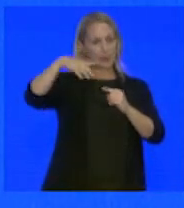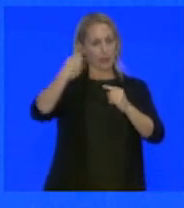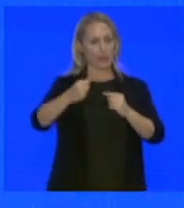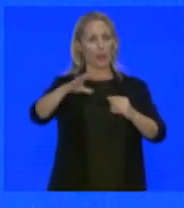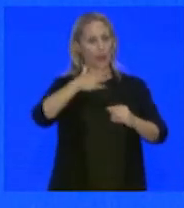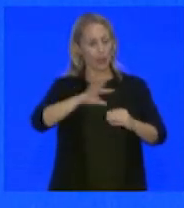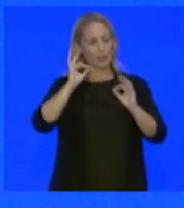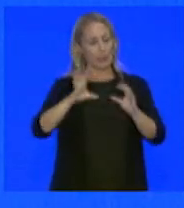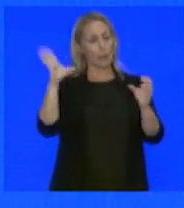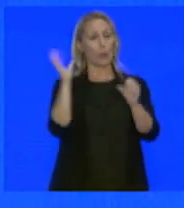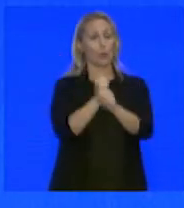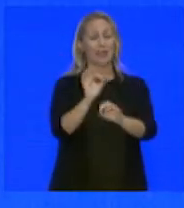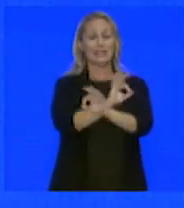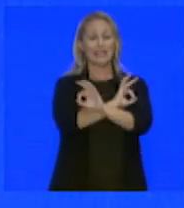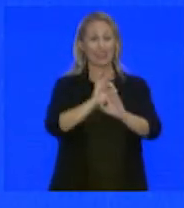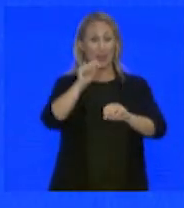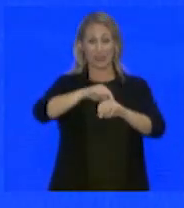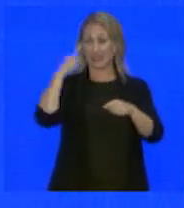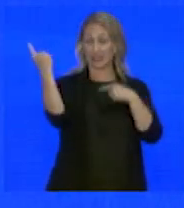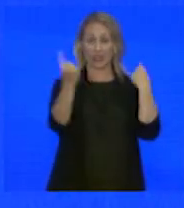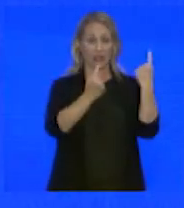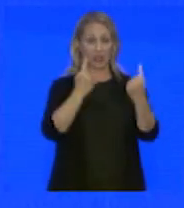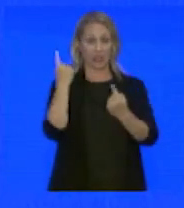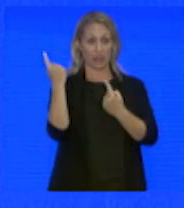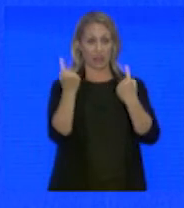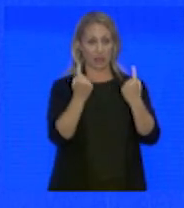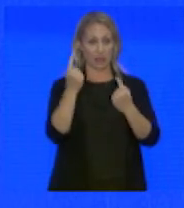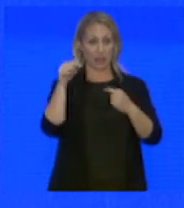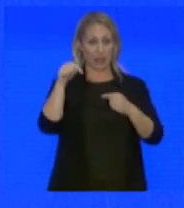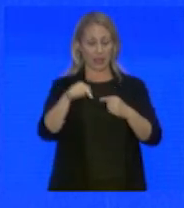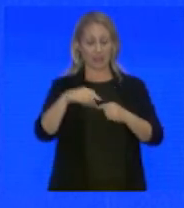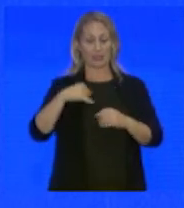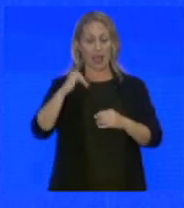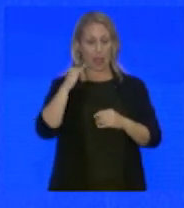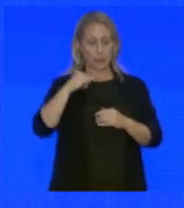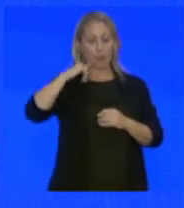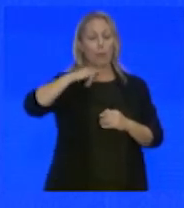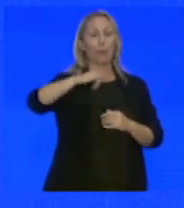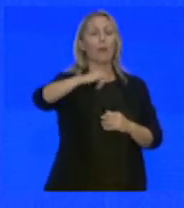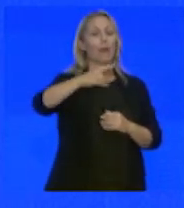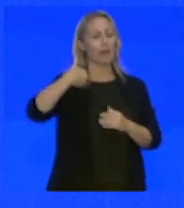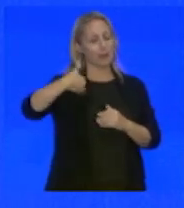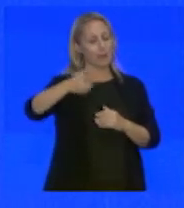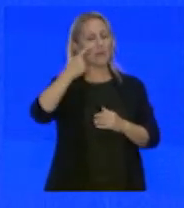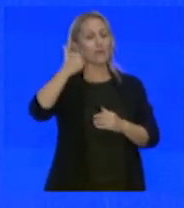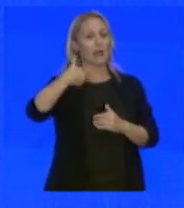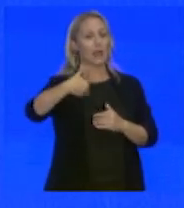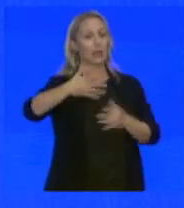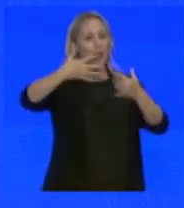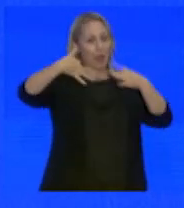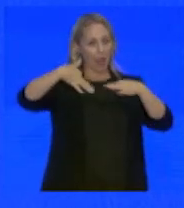διαβεβαιώνω ότι οι συνθήκες αυτές δεν αργούν. Εξάλλου, ήδη,